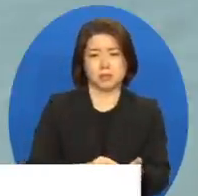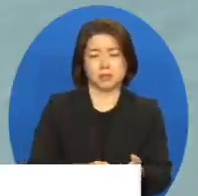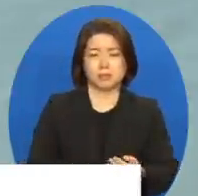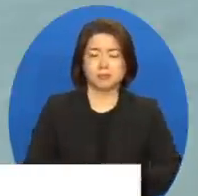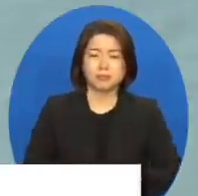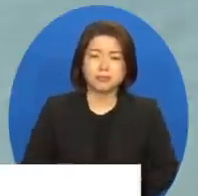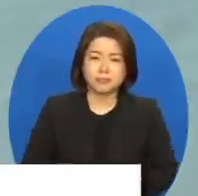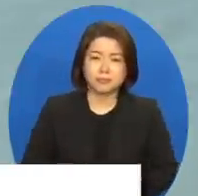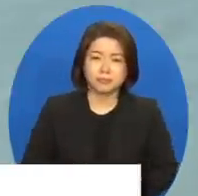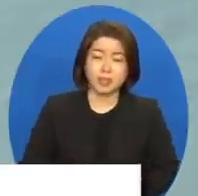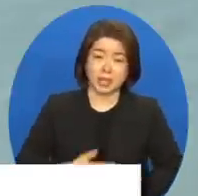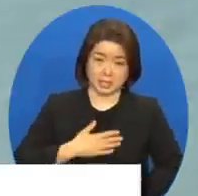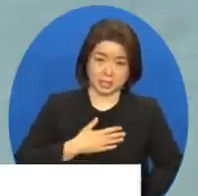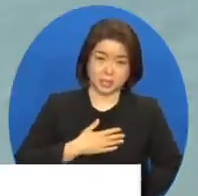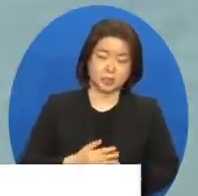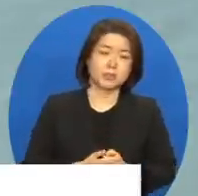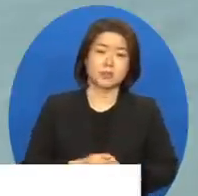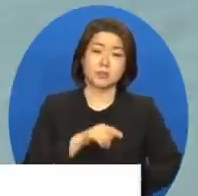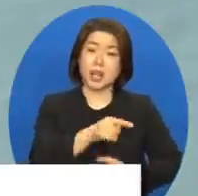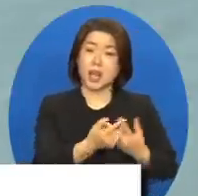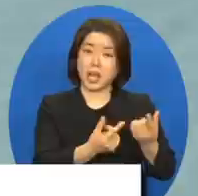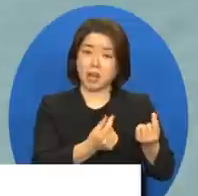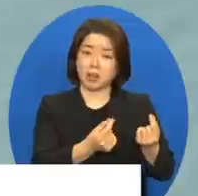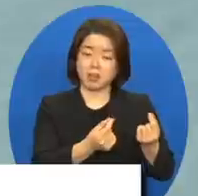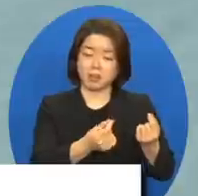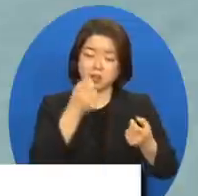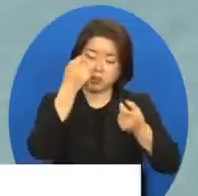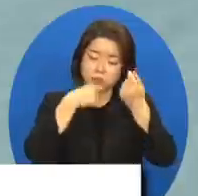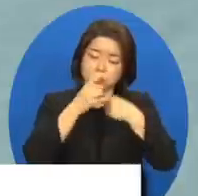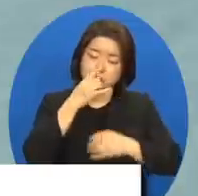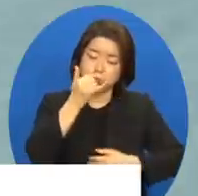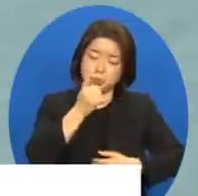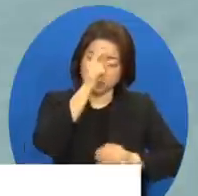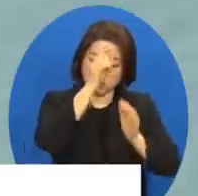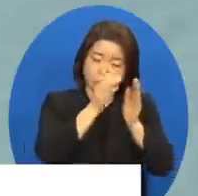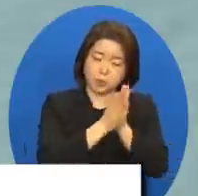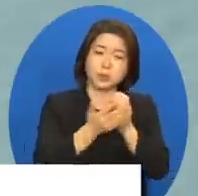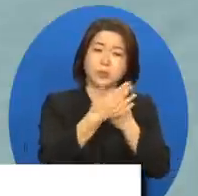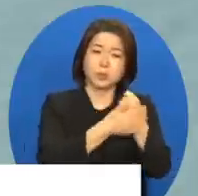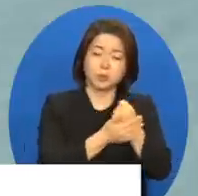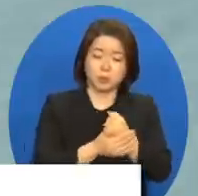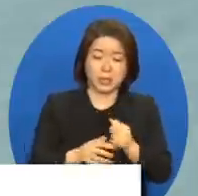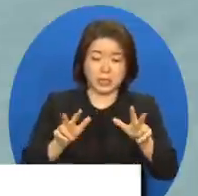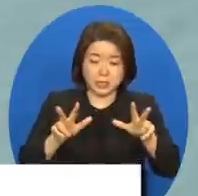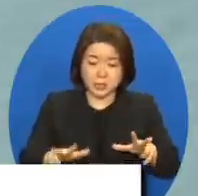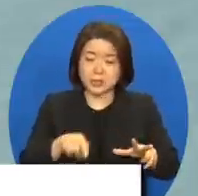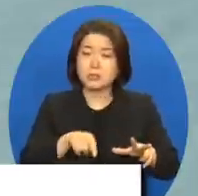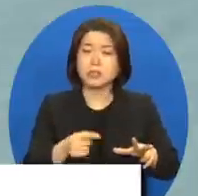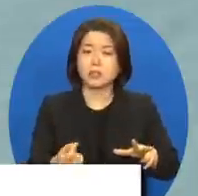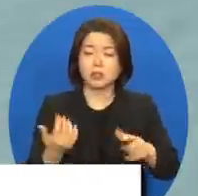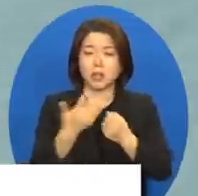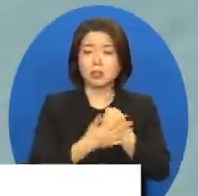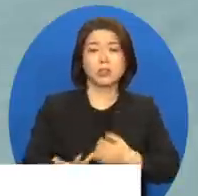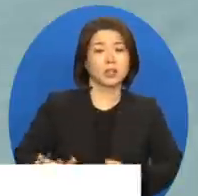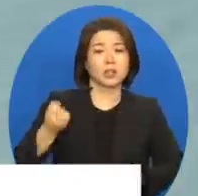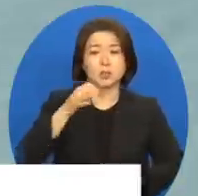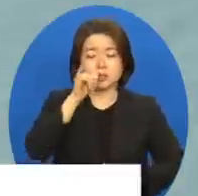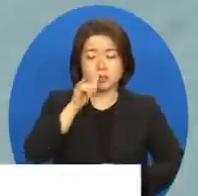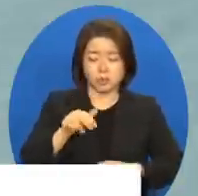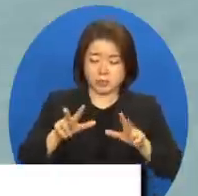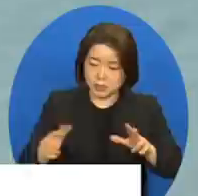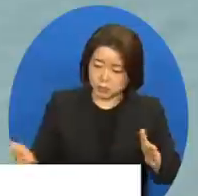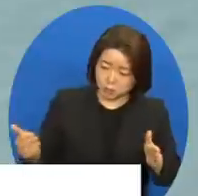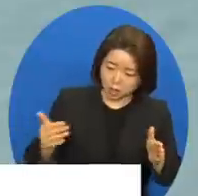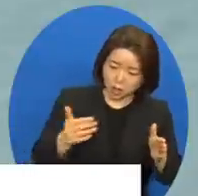미안하더라고요. 저는 그런 눈물의 부모의 기도를 통해서 이만큼 은혜를 누렸습니다. 여기까지